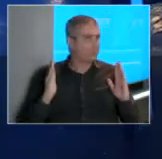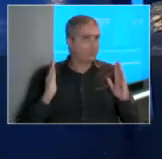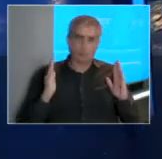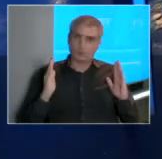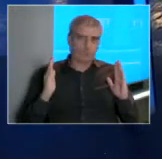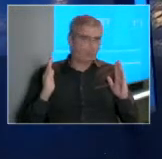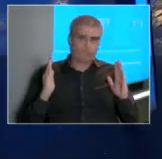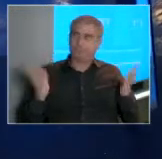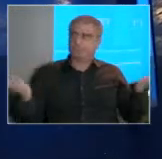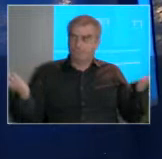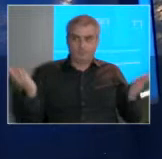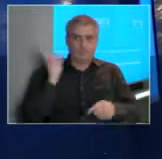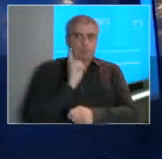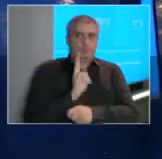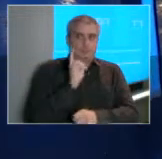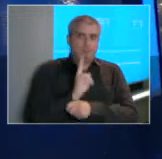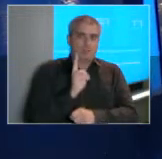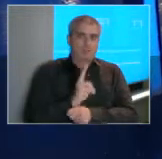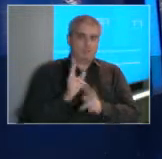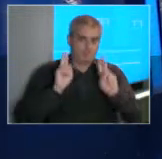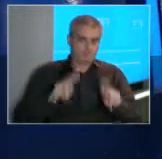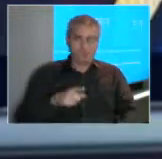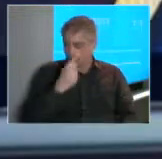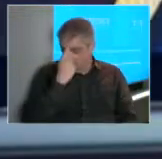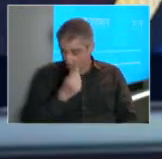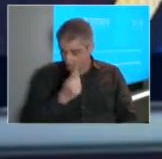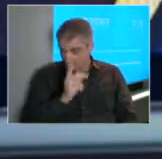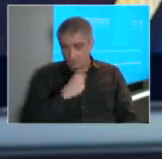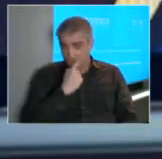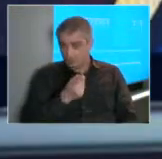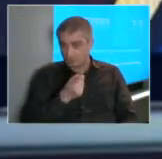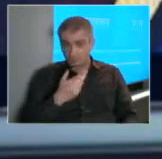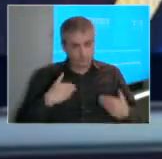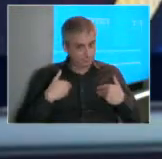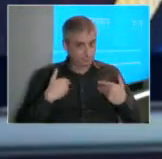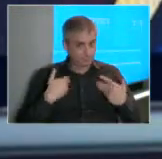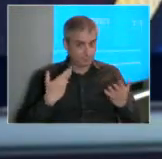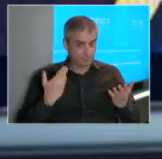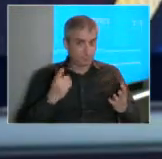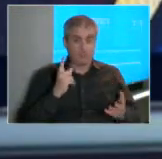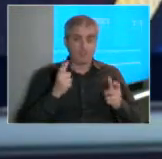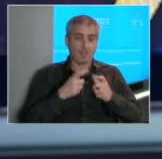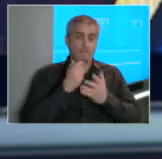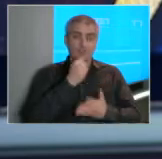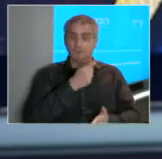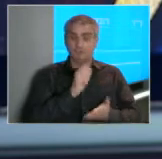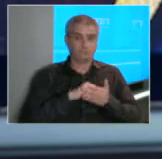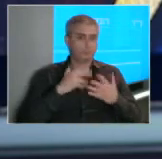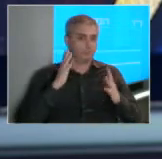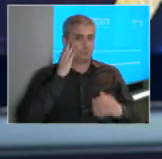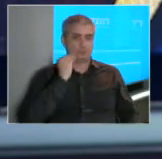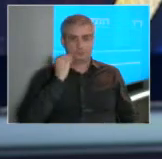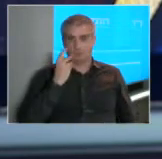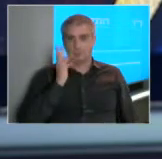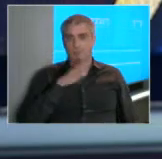זה סימן הזרה מצלצל בוהק. אתה יודע, לא יאמרו לך את זה בשמחה, אבל אגף התקציבים באוצר מאוד